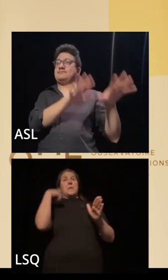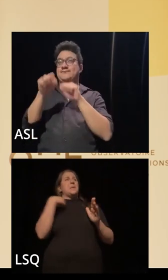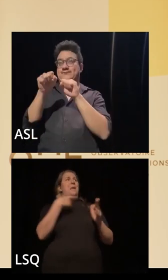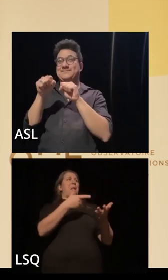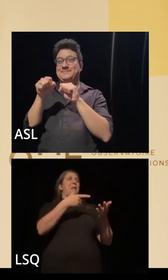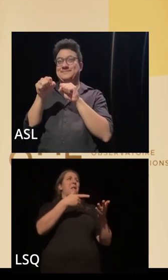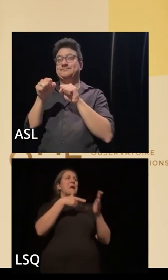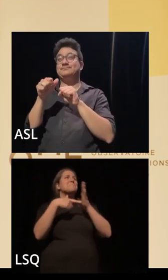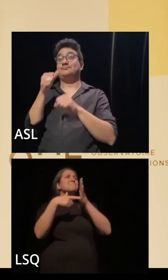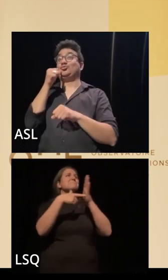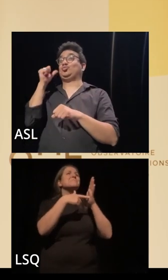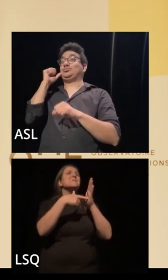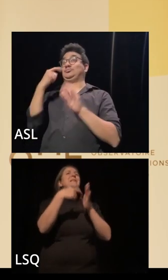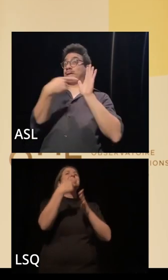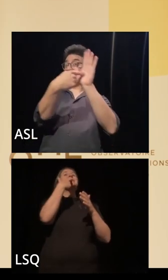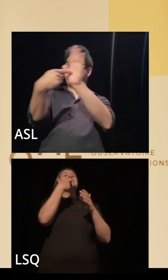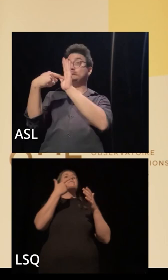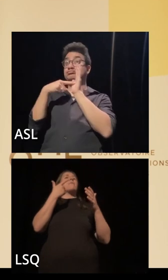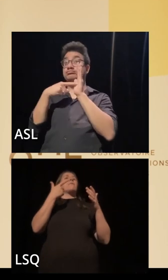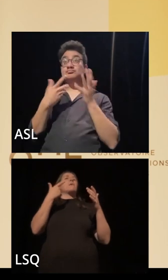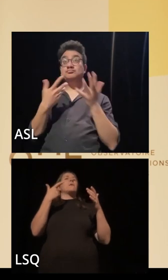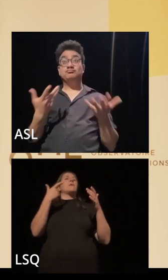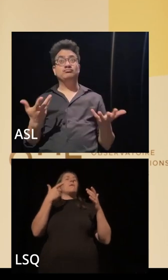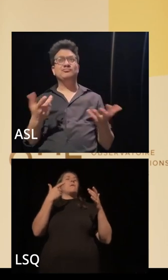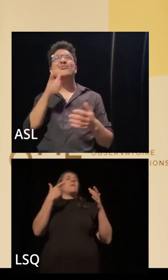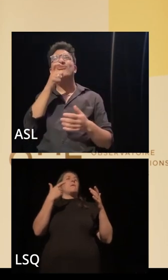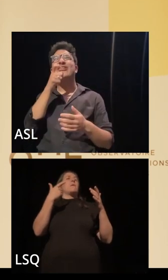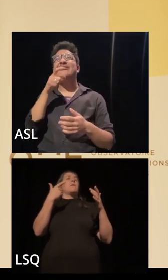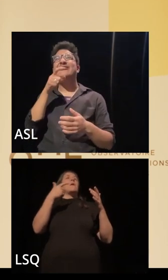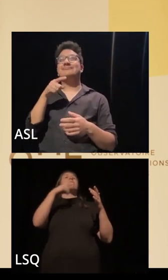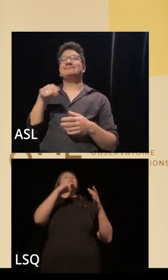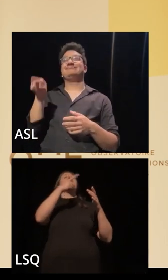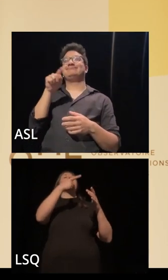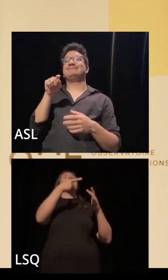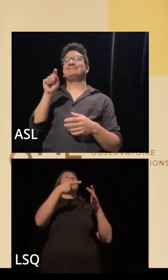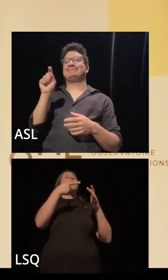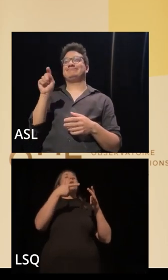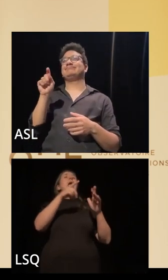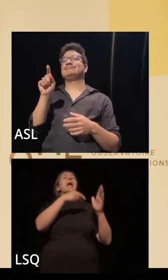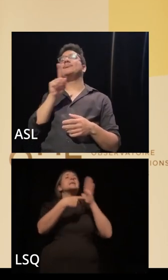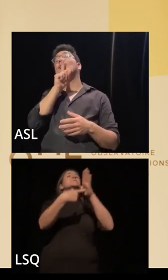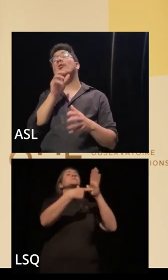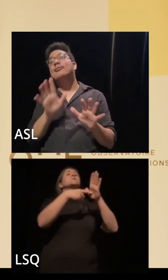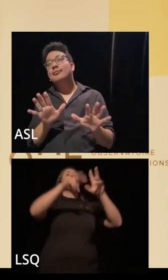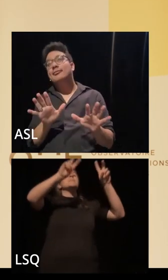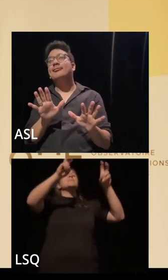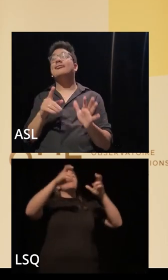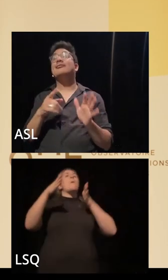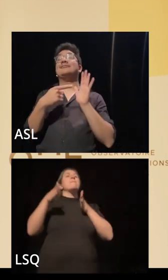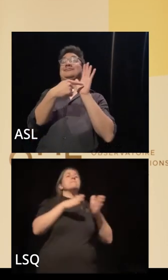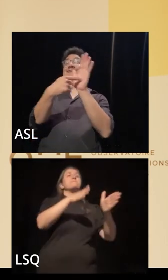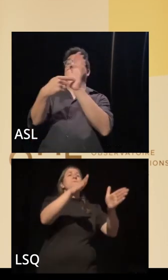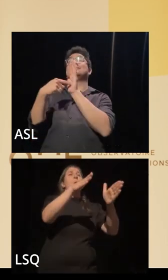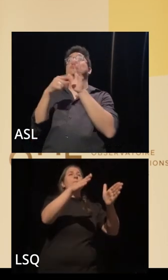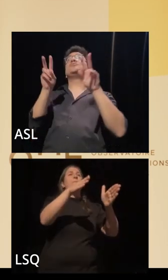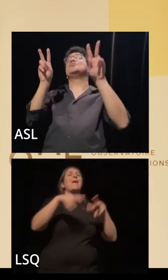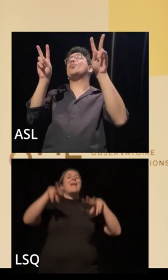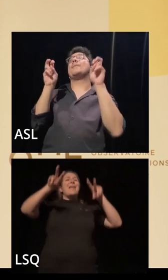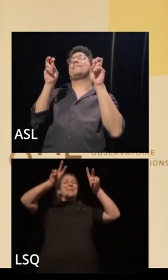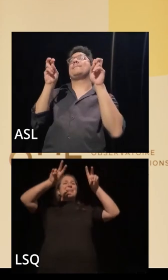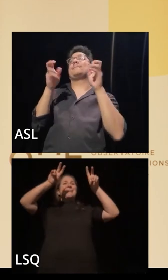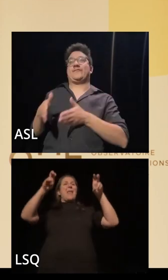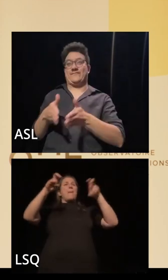de la commissaire, vraiment intéressante. L'exposition porte sur les fleuves. L'expression s'appelle confluence